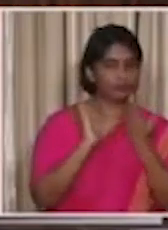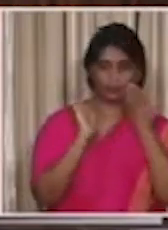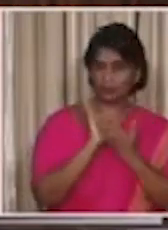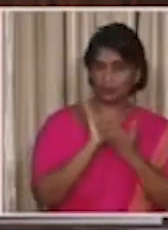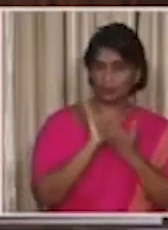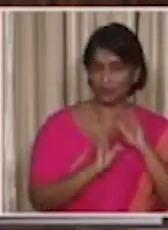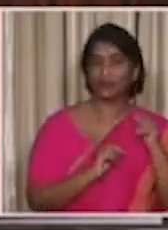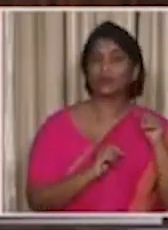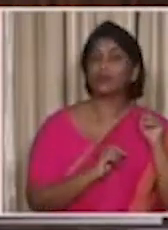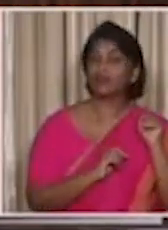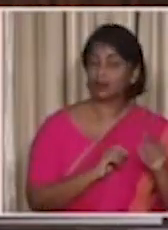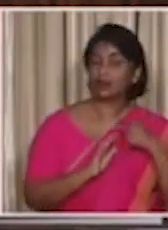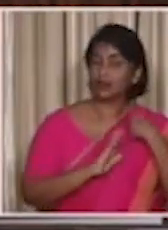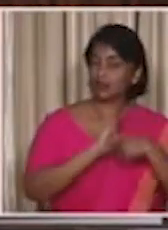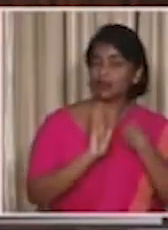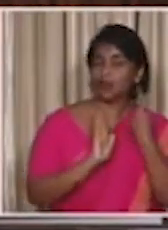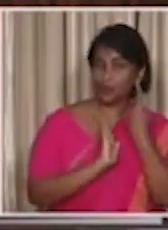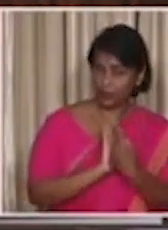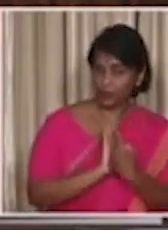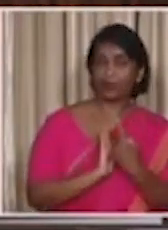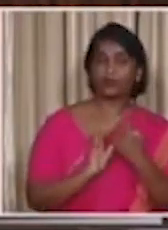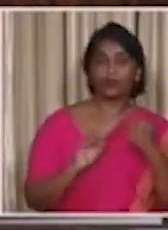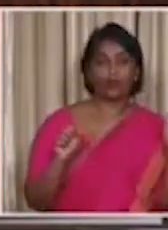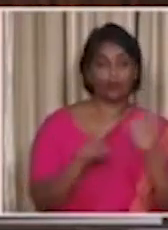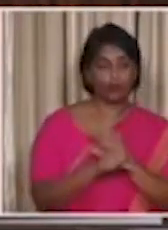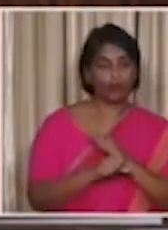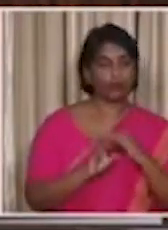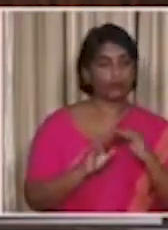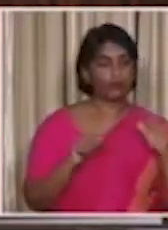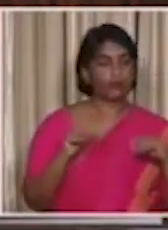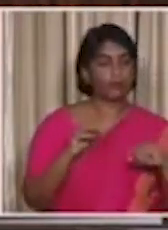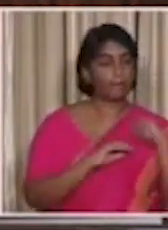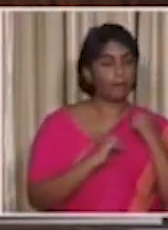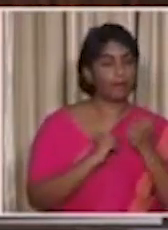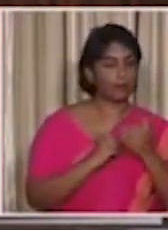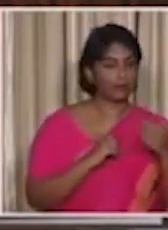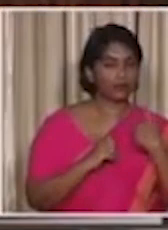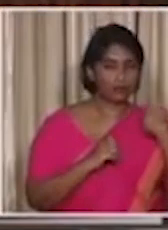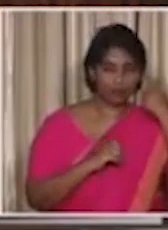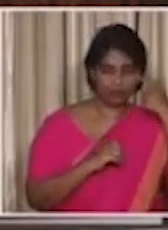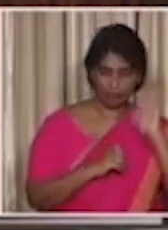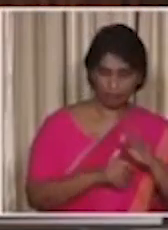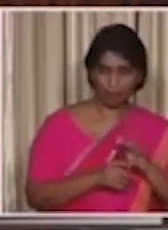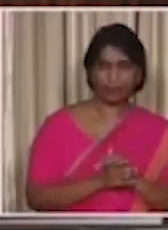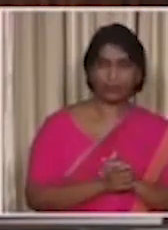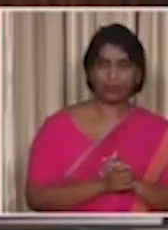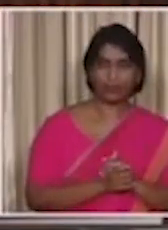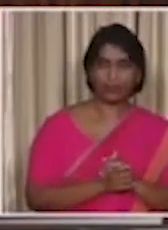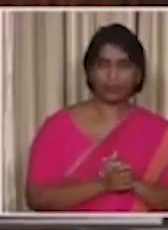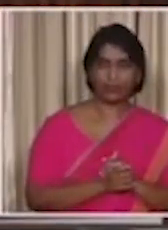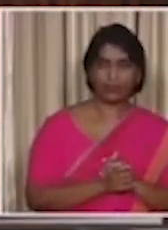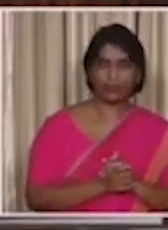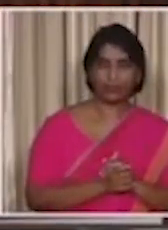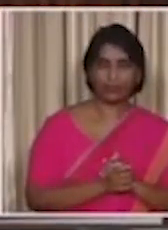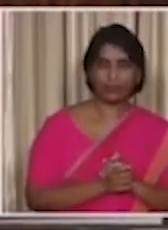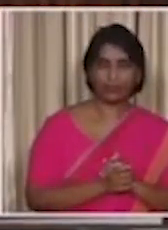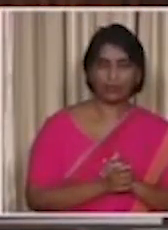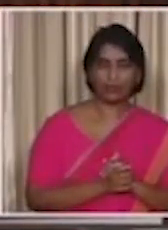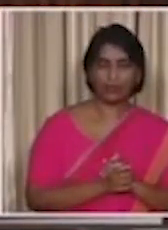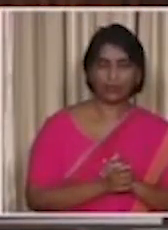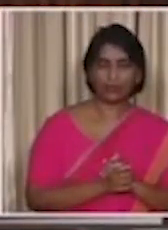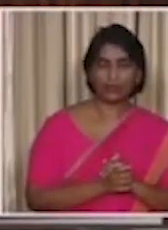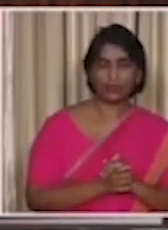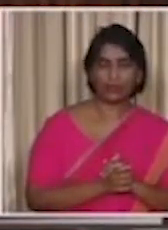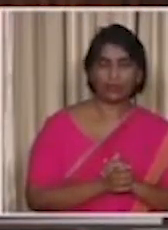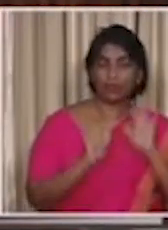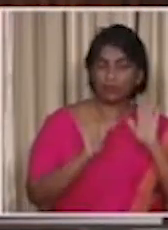ගනිමින් ඒකීය රාජ්‍යයක් තුළ උපරිම ලෙස බලය බෙදන්නට අප බලාපොරොත්තු වෙනවා. නමුත්